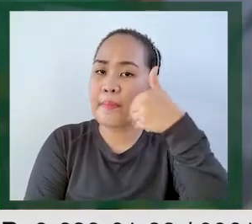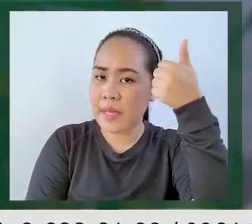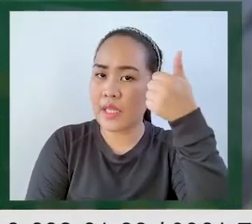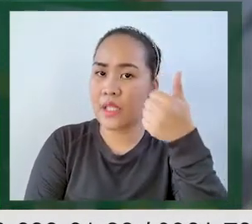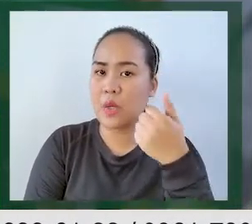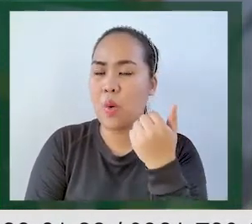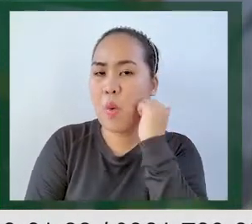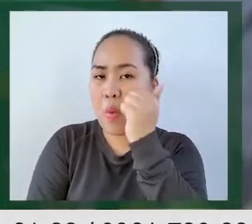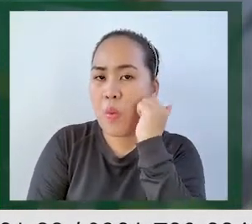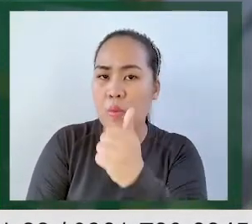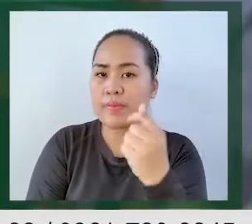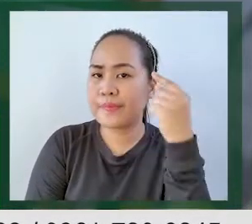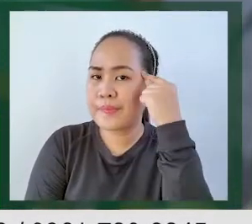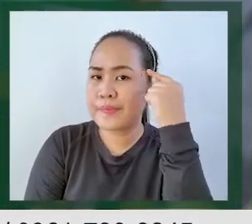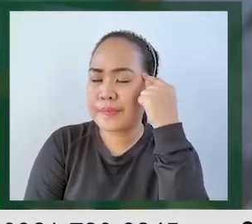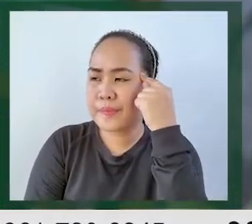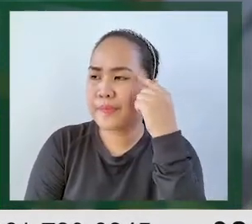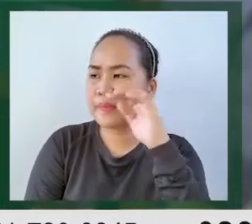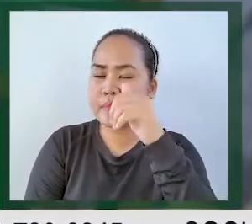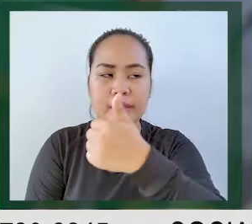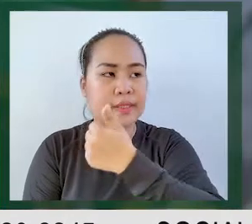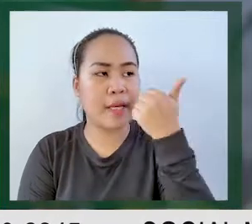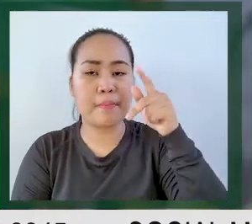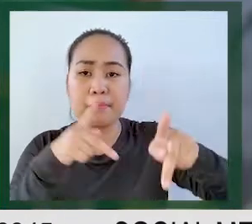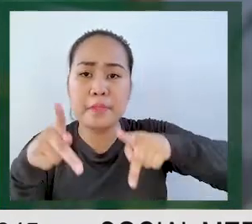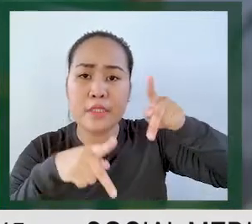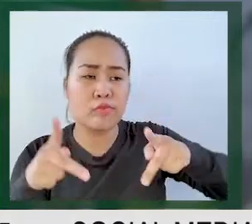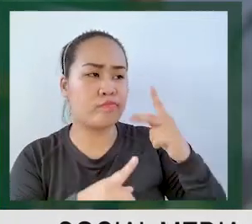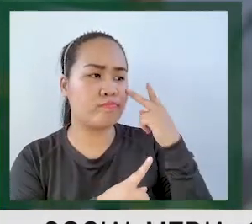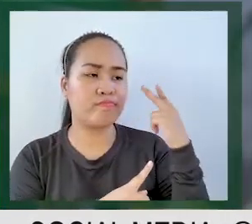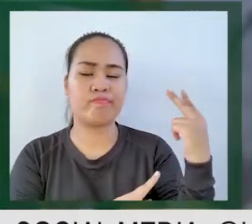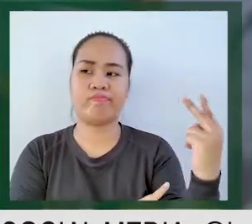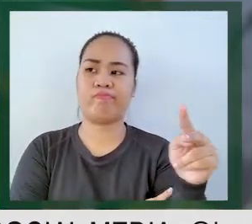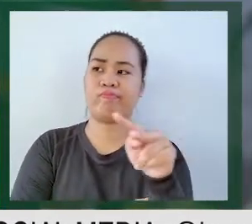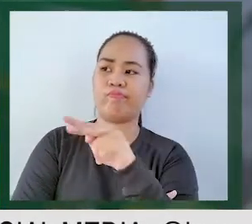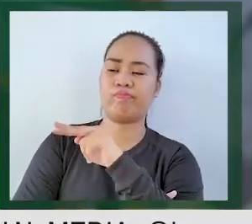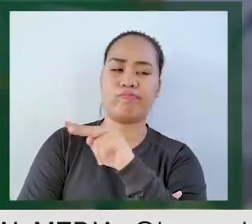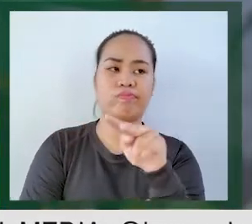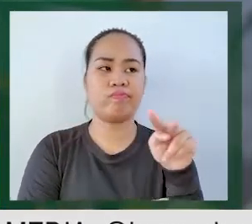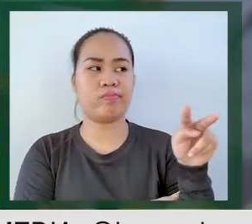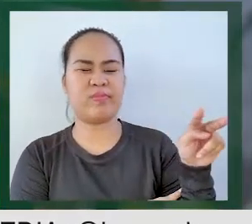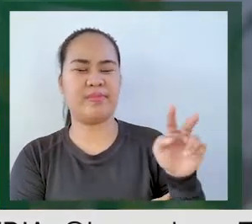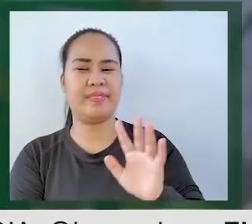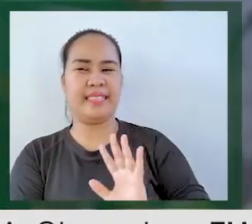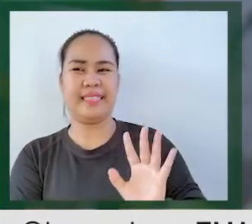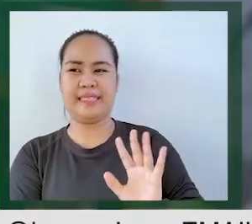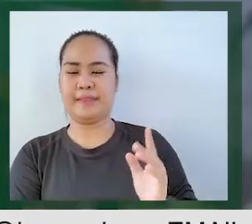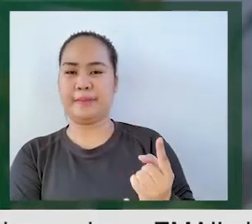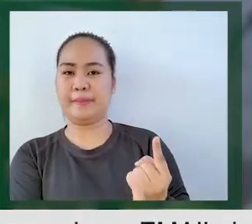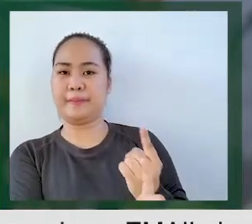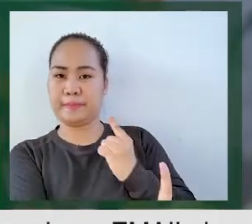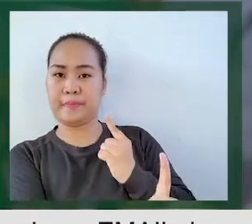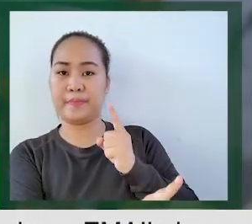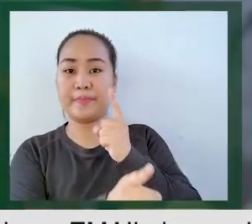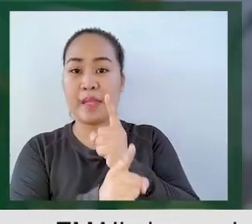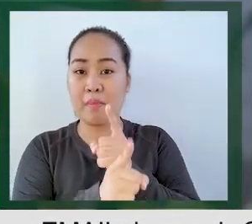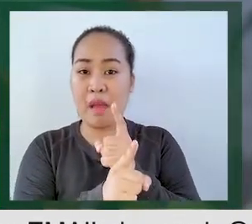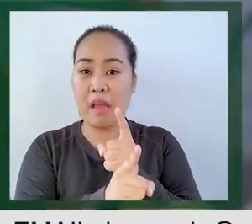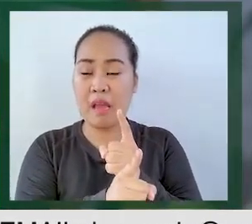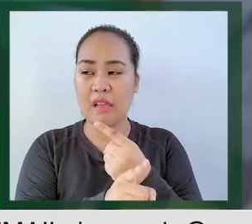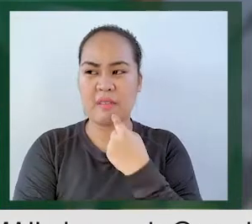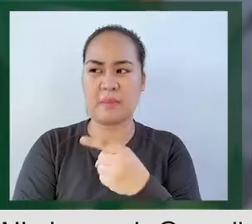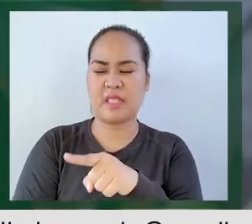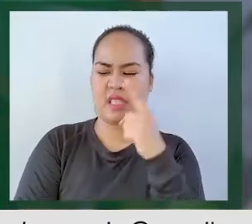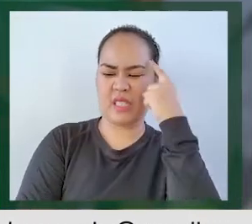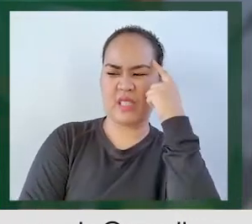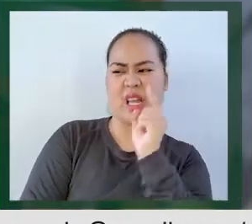Diba? Hayaan nyo na kung sumamaloob niya na ano ba, nandidiri ka ba sa akin? Diba? O ikaw